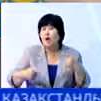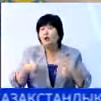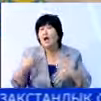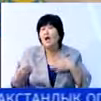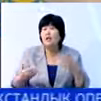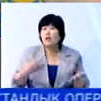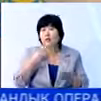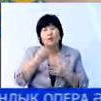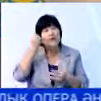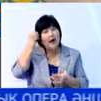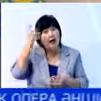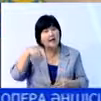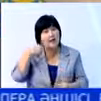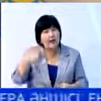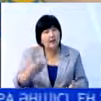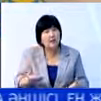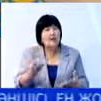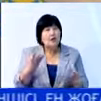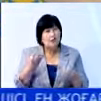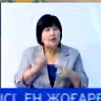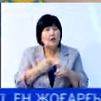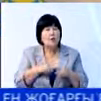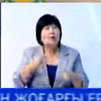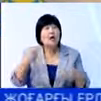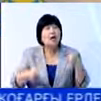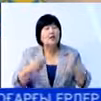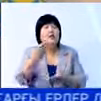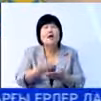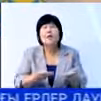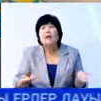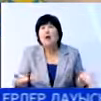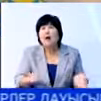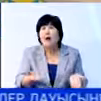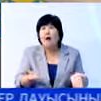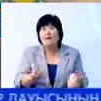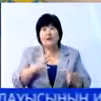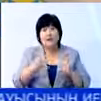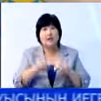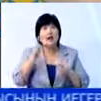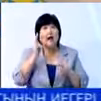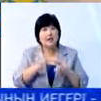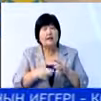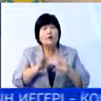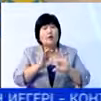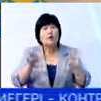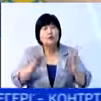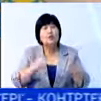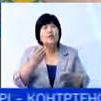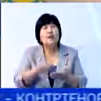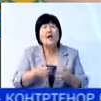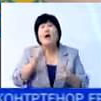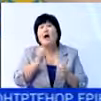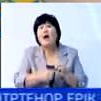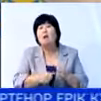тараптарға өздерінің ақылын айтып, және осы дауласқан мәселенің қандай нәтижемен аяқталатындығын түсіндірген жағдайда,